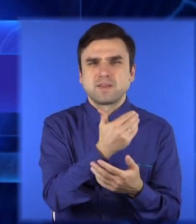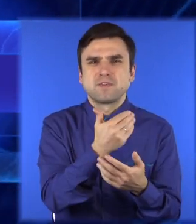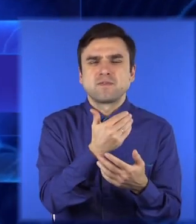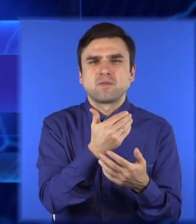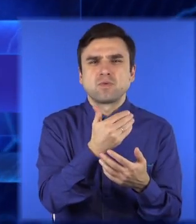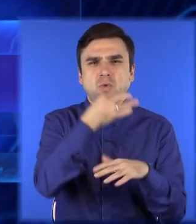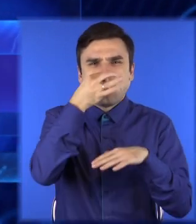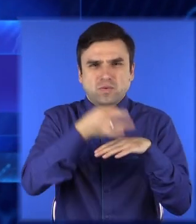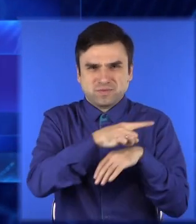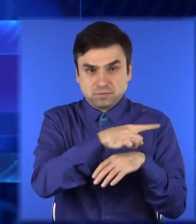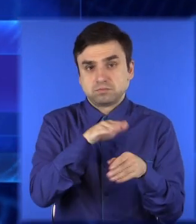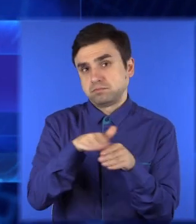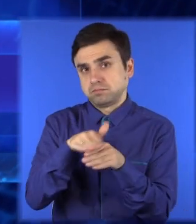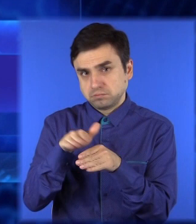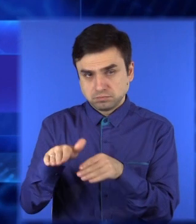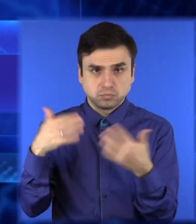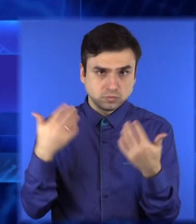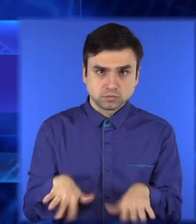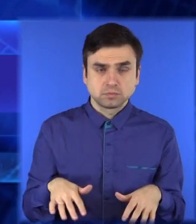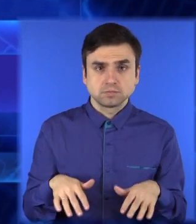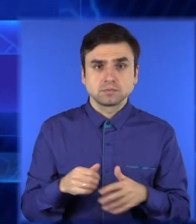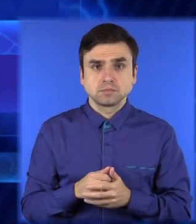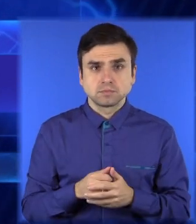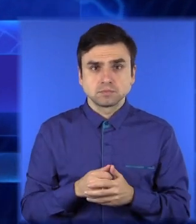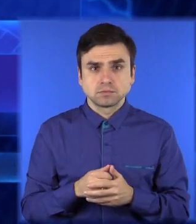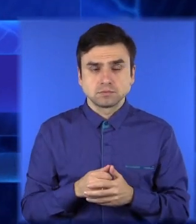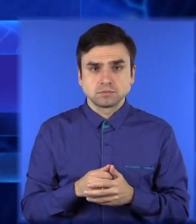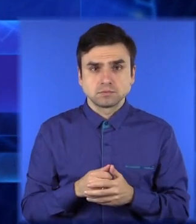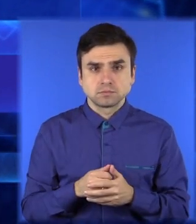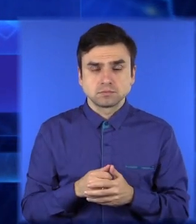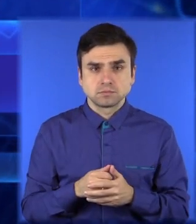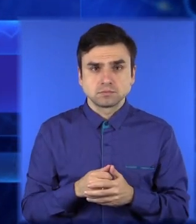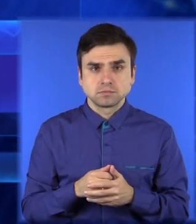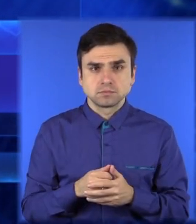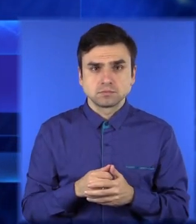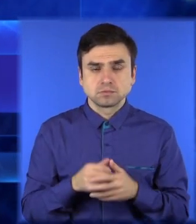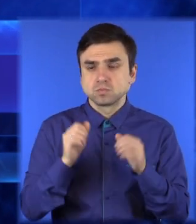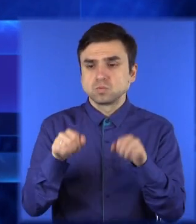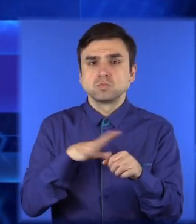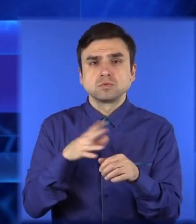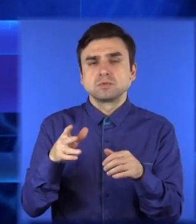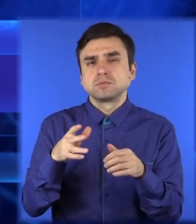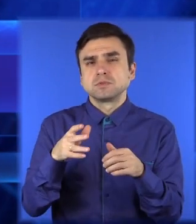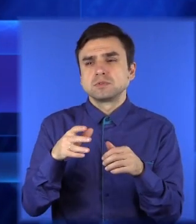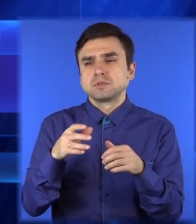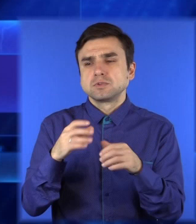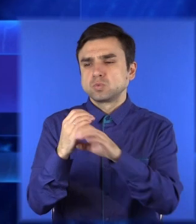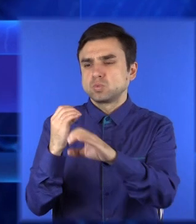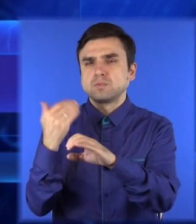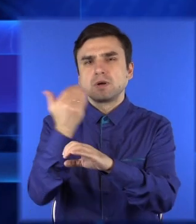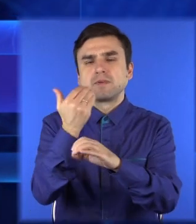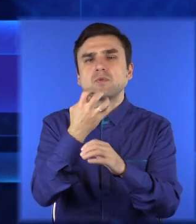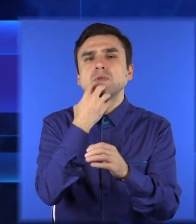своих силах все сделал. Есть вероятность того, что там отчасти есть утечка теплосети